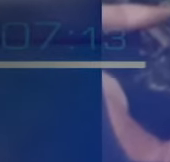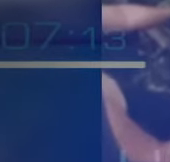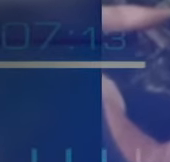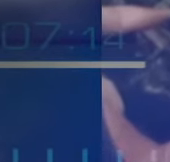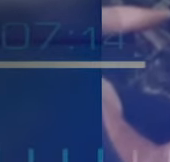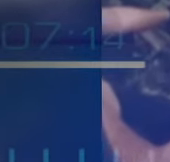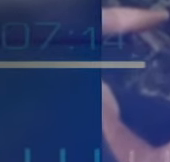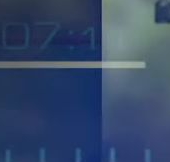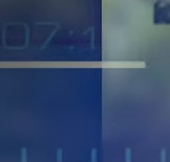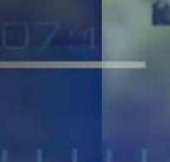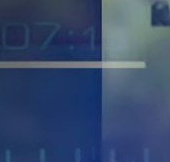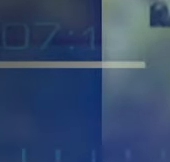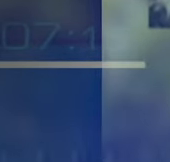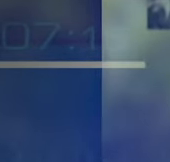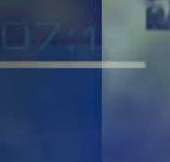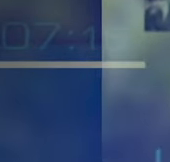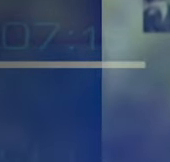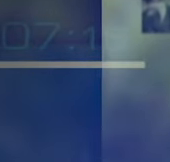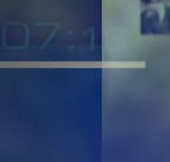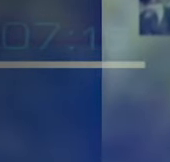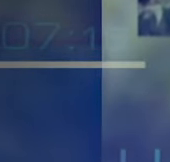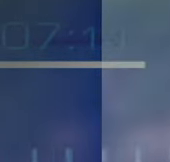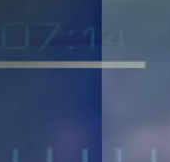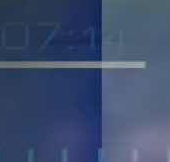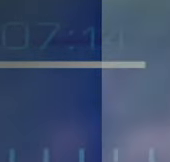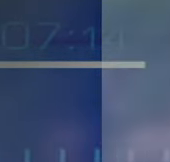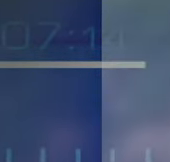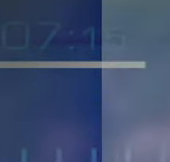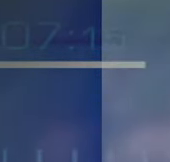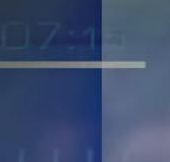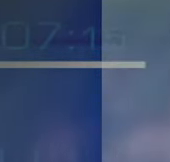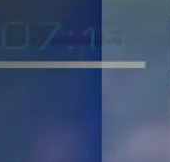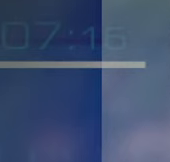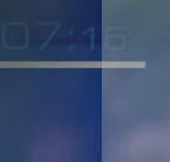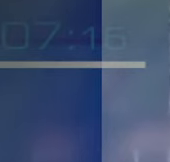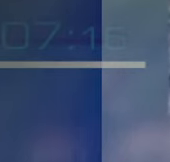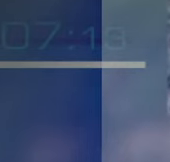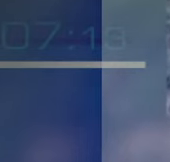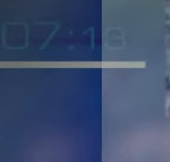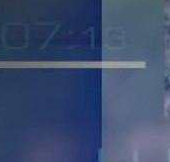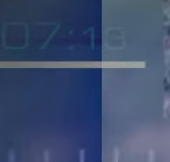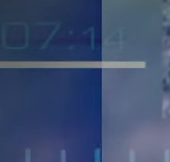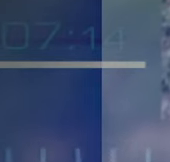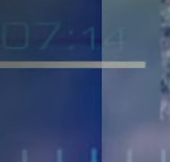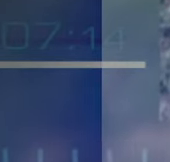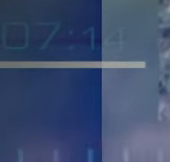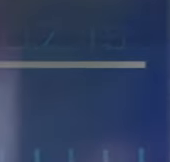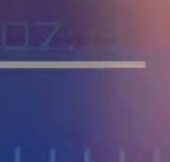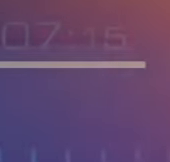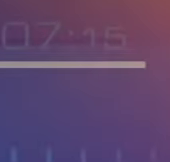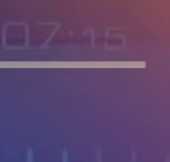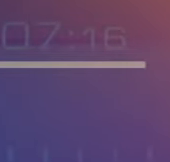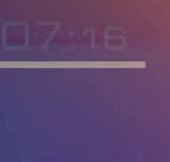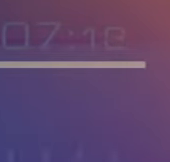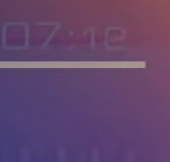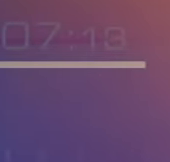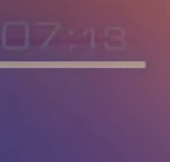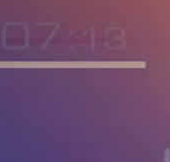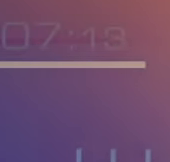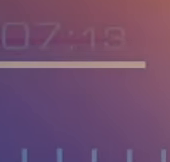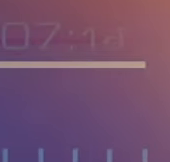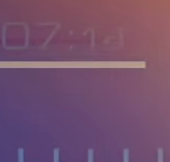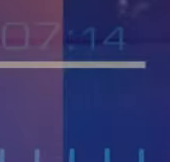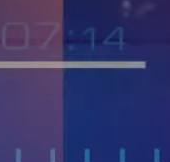Balagim na trahedya ngayong Semana Santa, jeepney dahulog sa 20 talampakang bangin sa lalawigan ng Quezon. Isang